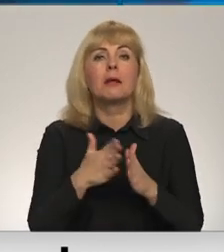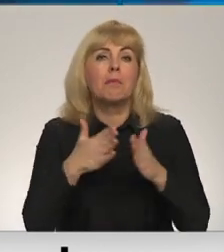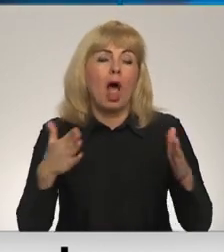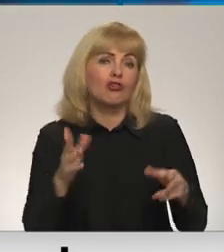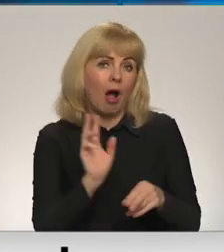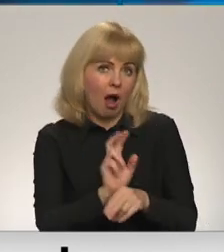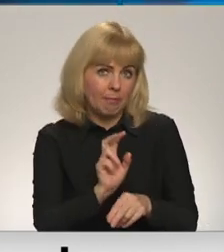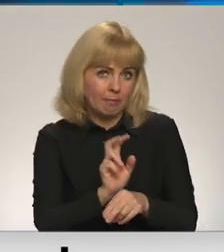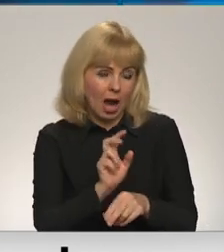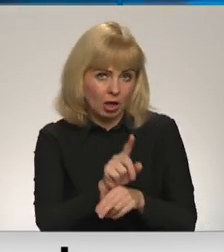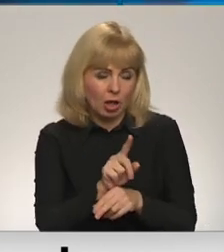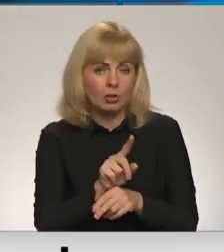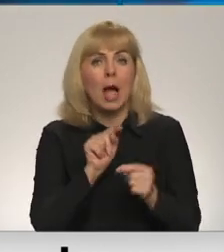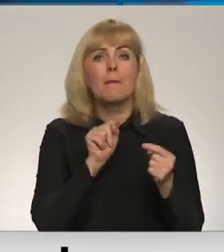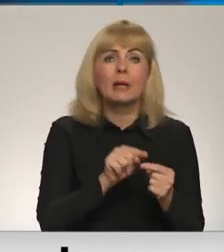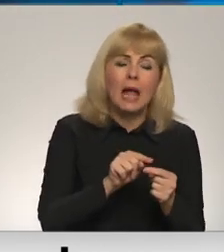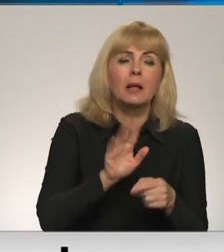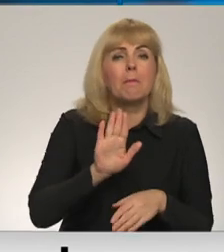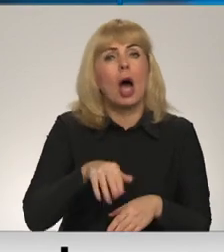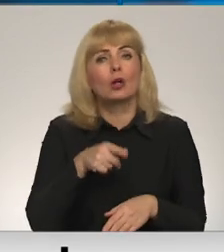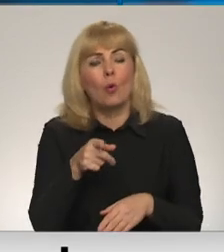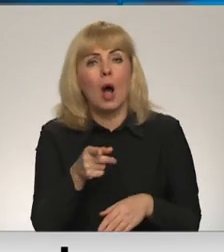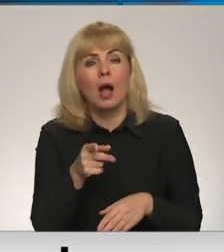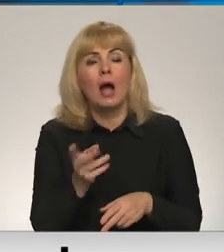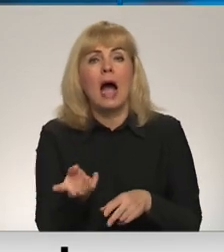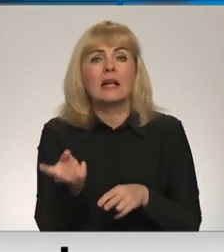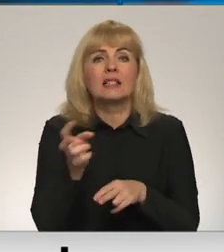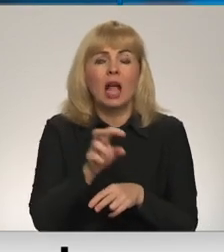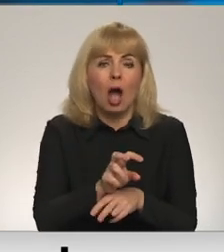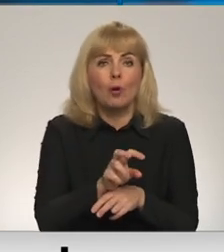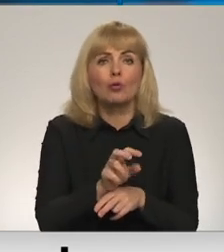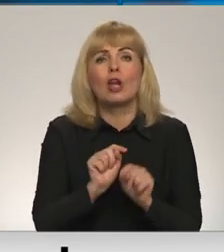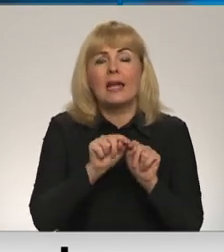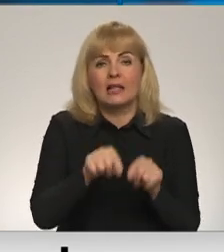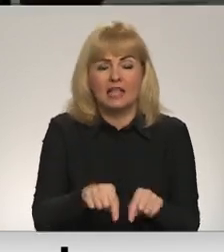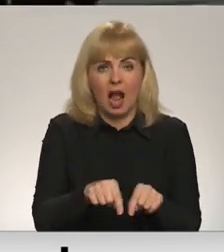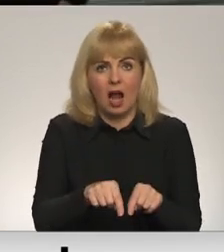un pret ko un par ko iestājas sanākušie.